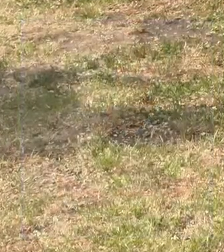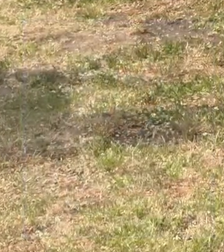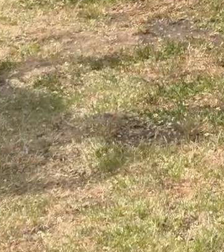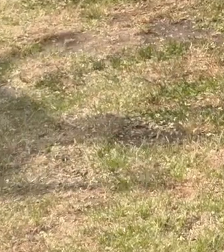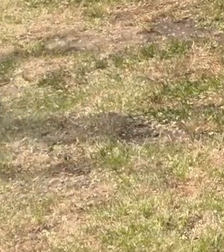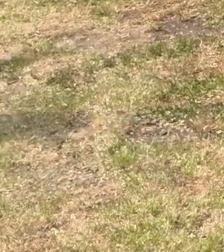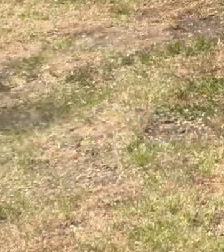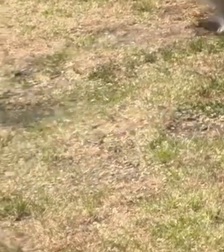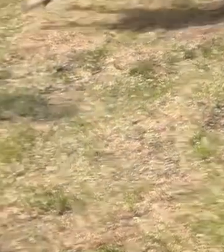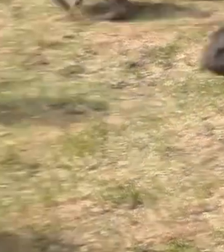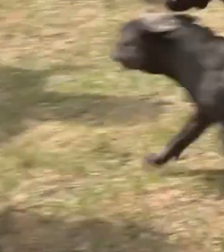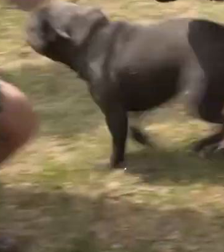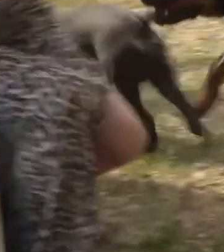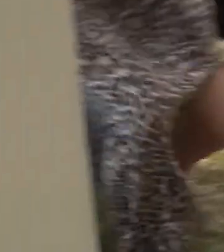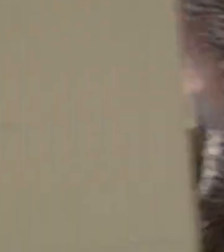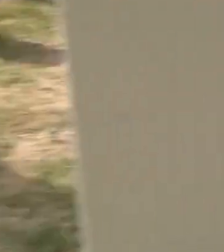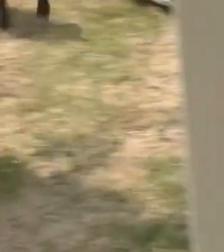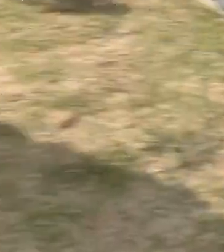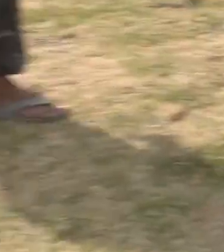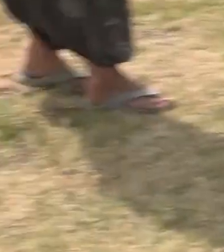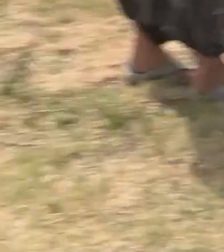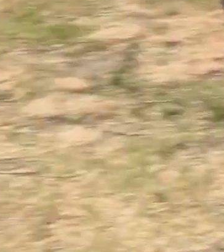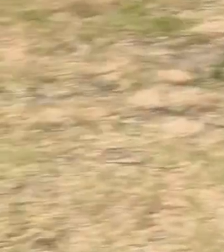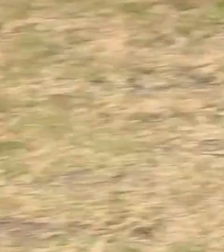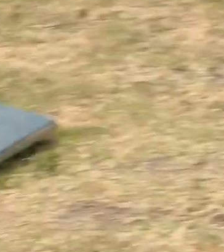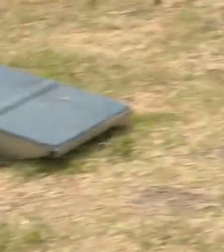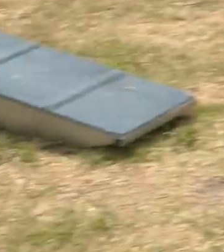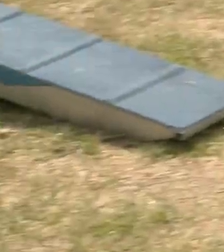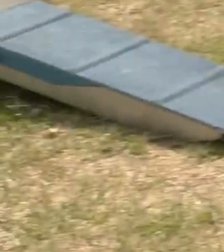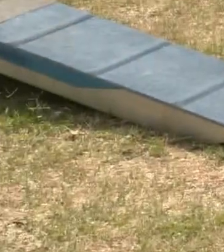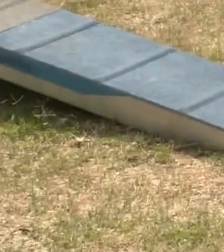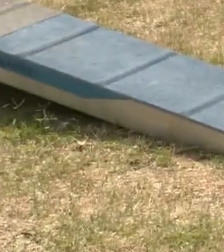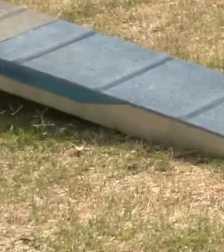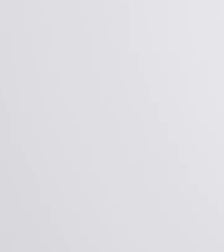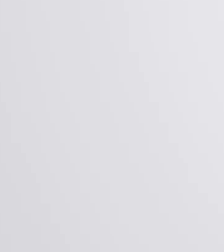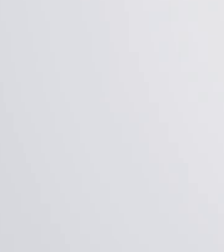Elkészül, vigyázz! Stop!